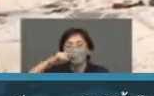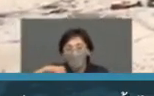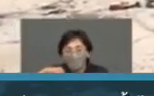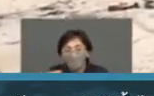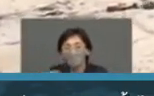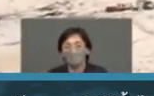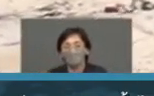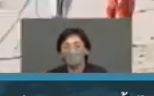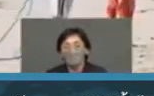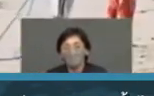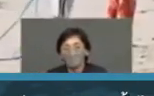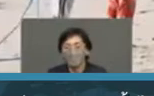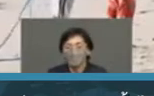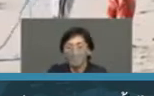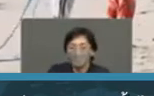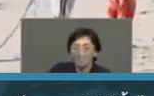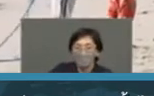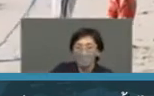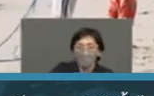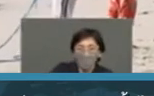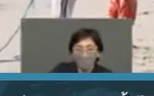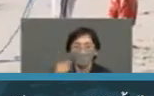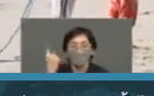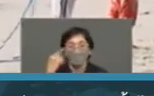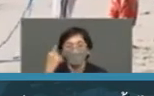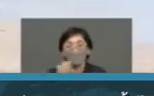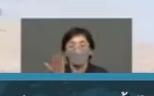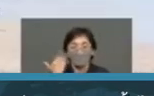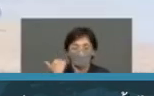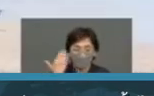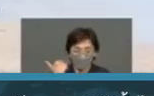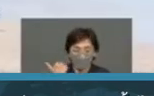องเที่ยวสนับสนุนการท่องเที่ยวเชิงสุขภาพซึ่งจะเป็นการ